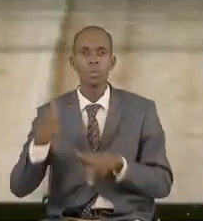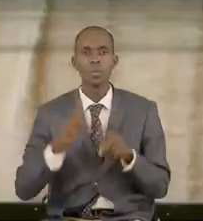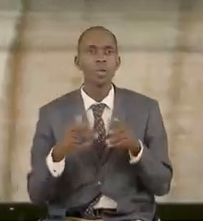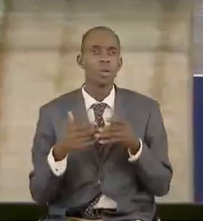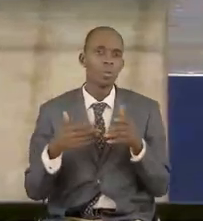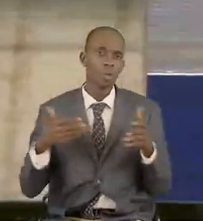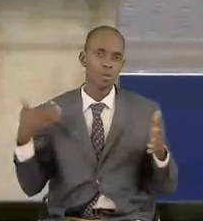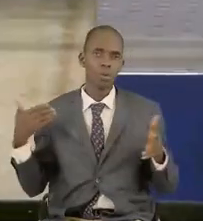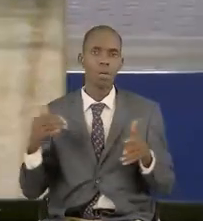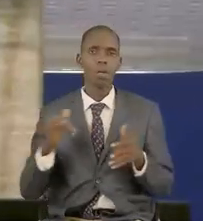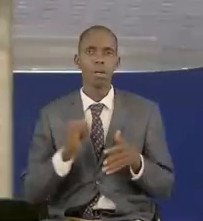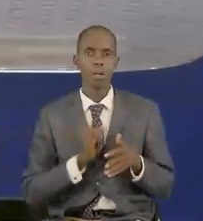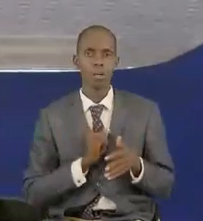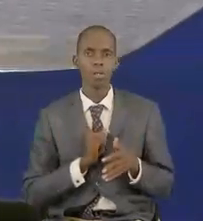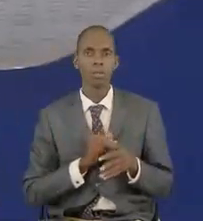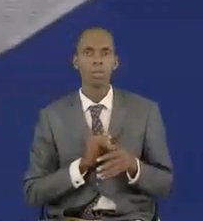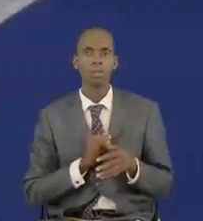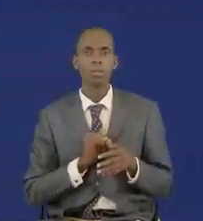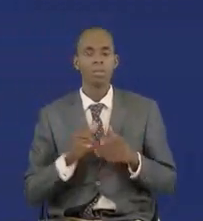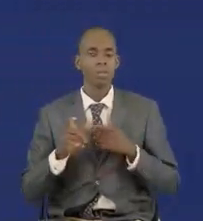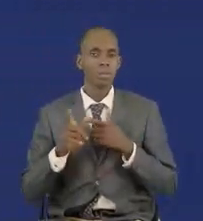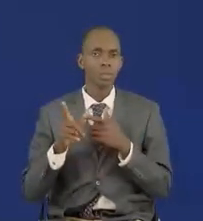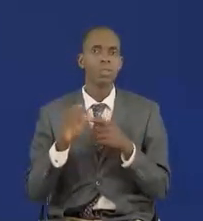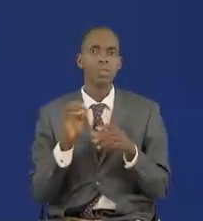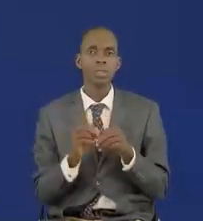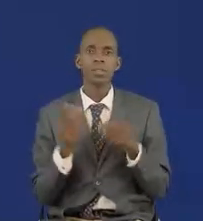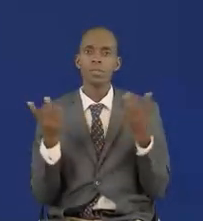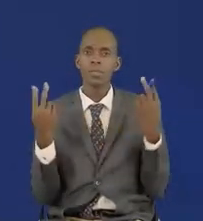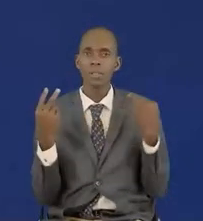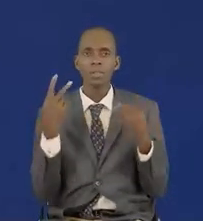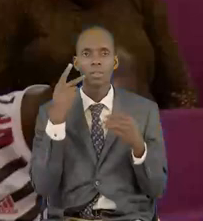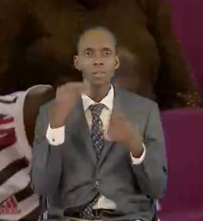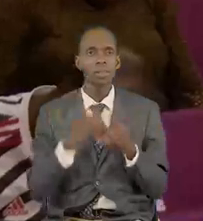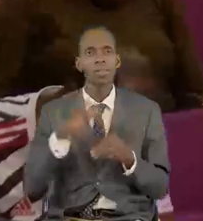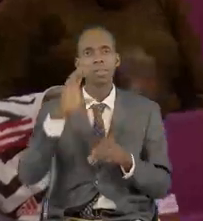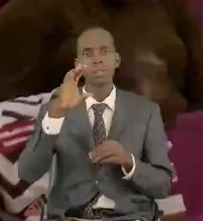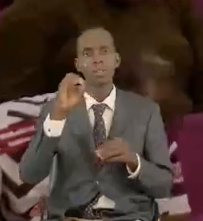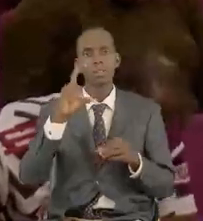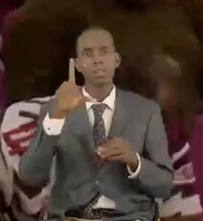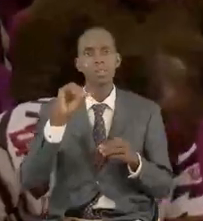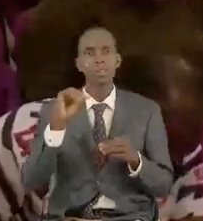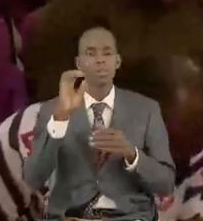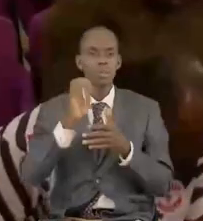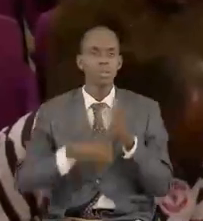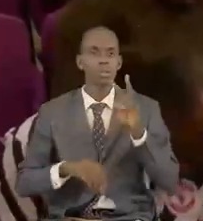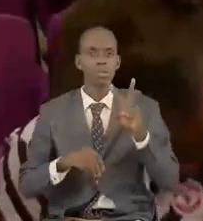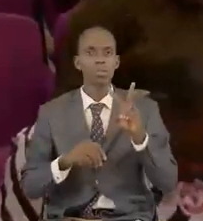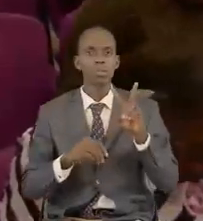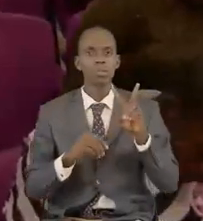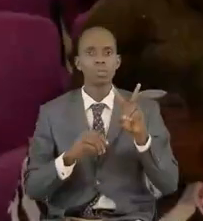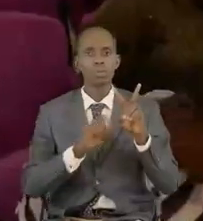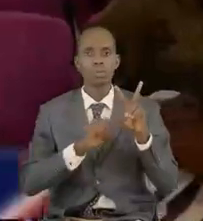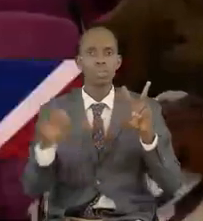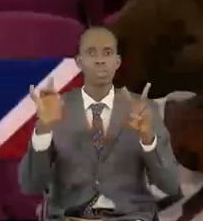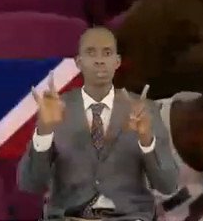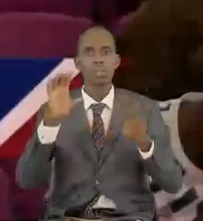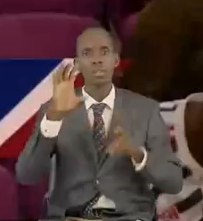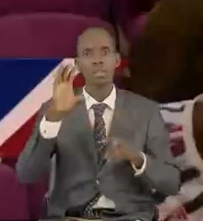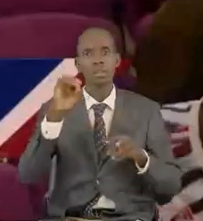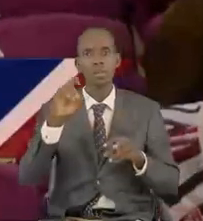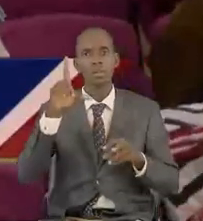de peur que je cours de peur que je ne cours en vain et Colossiens